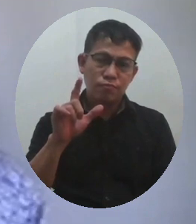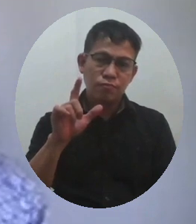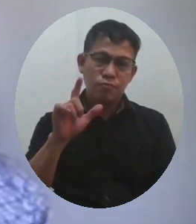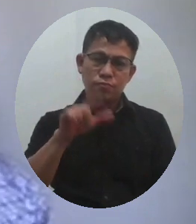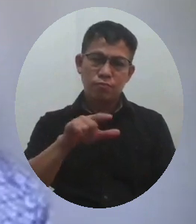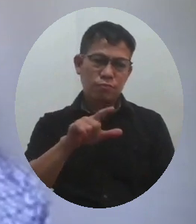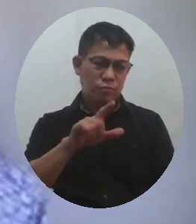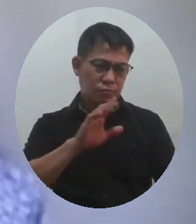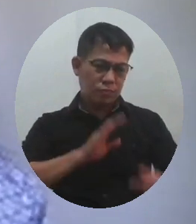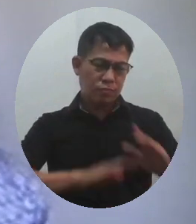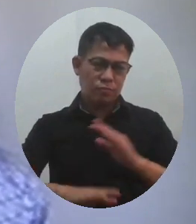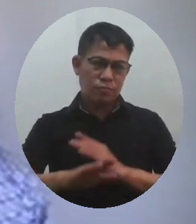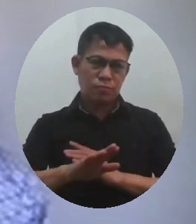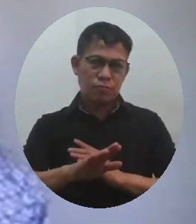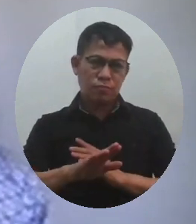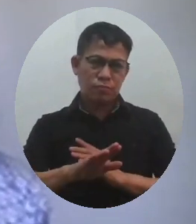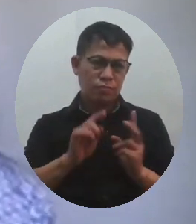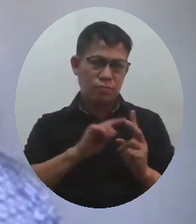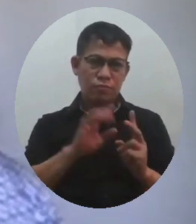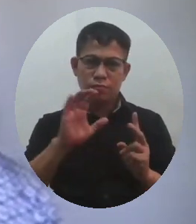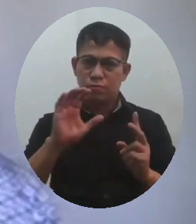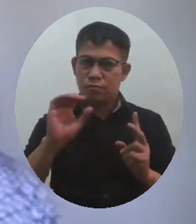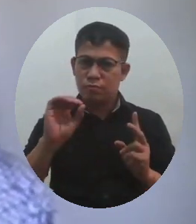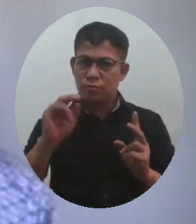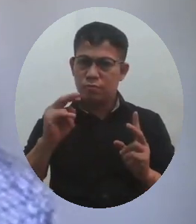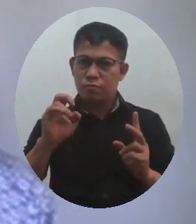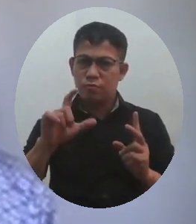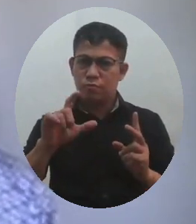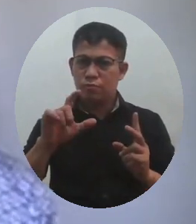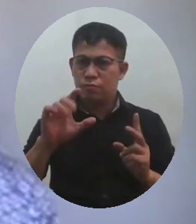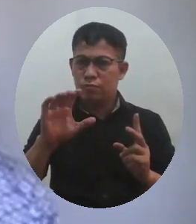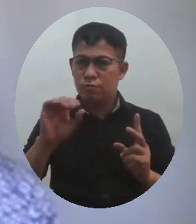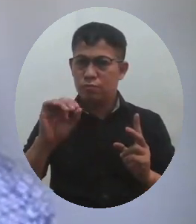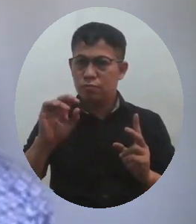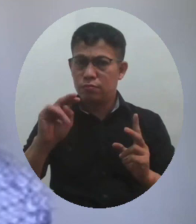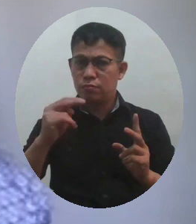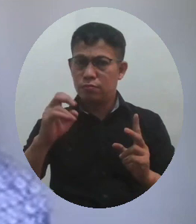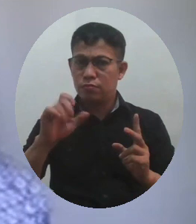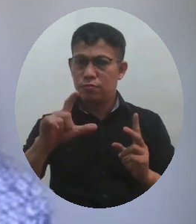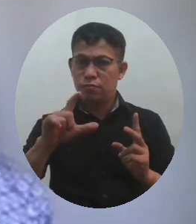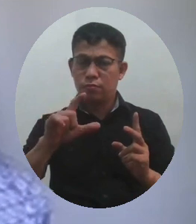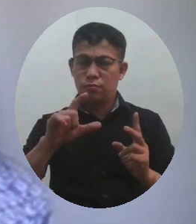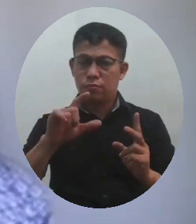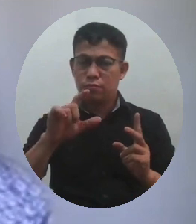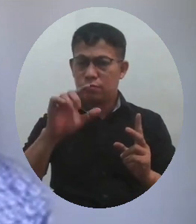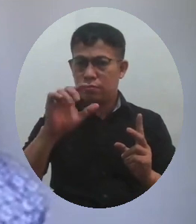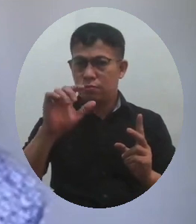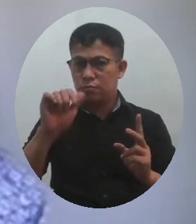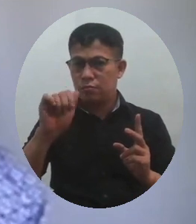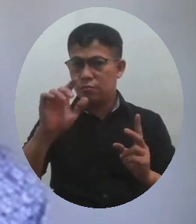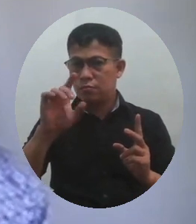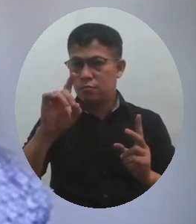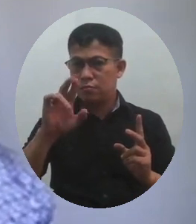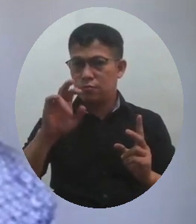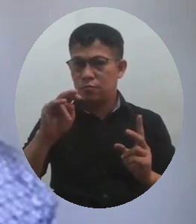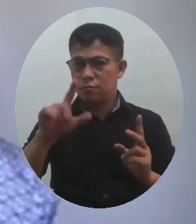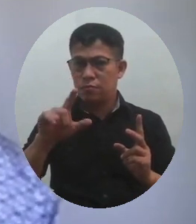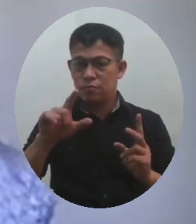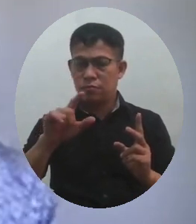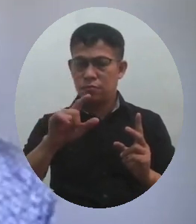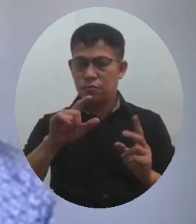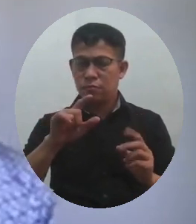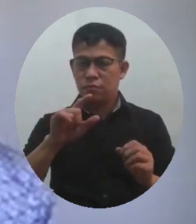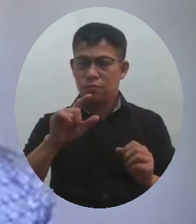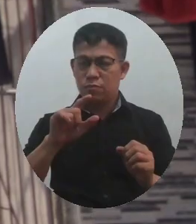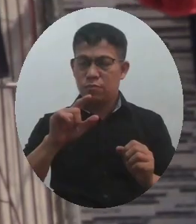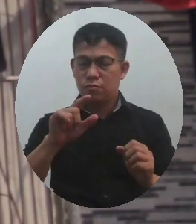Angcajas. Ipinamanak ito na mayroong congenital adrenal hyperplasia at